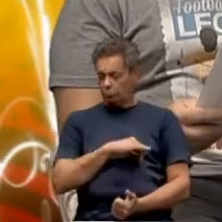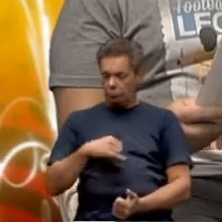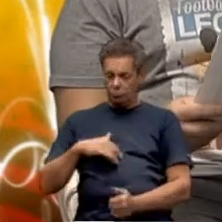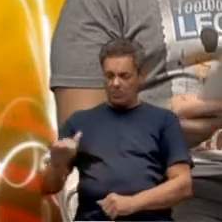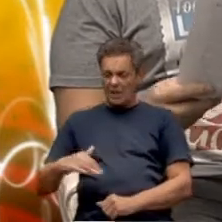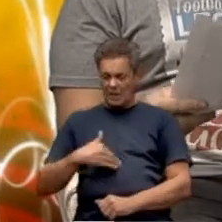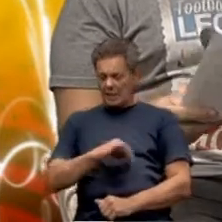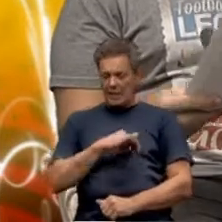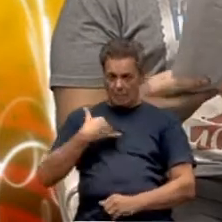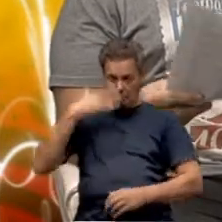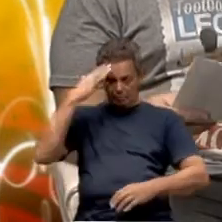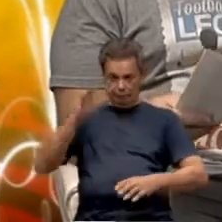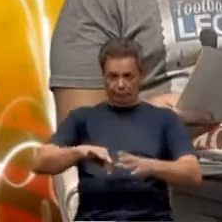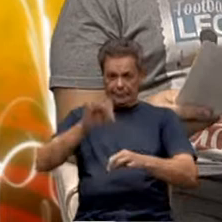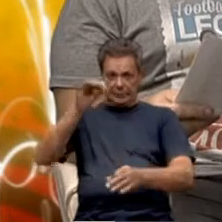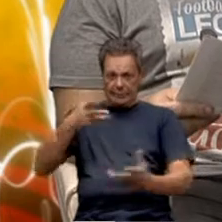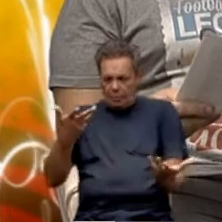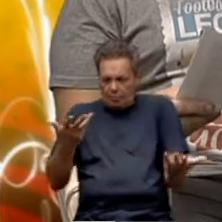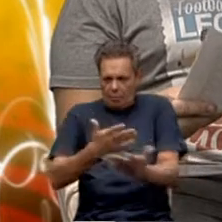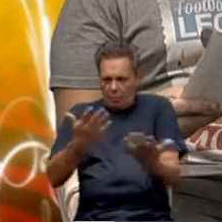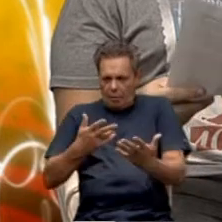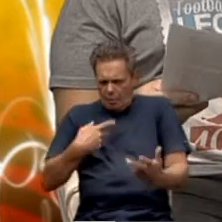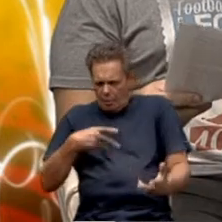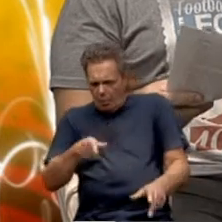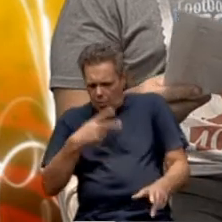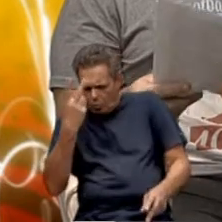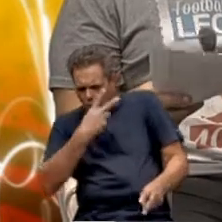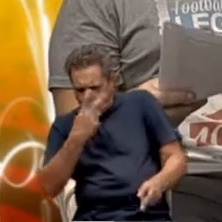nekog ko je to prošao, ko ga razumije zbilja i